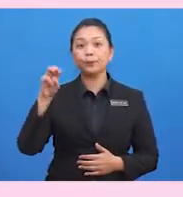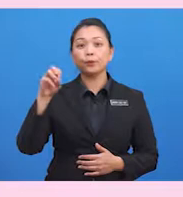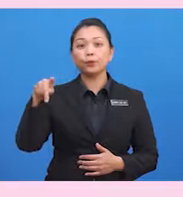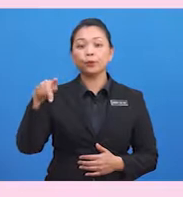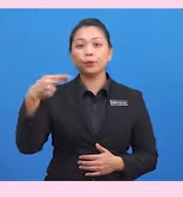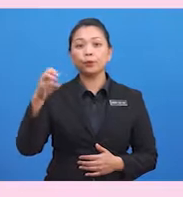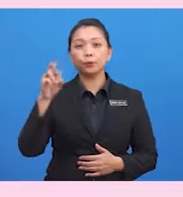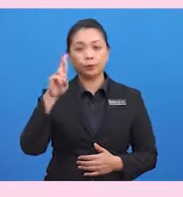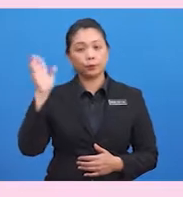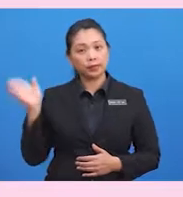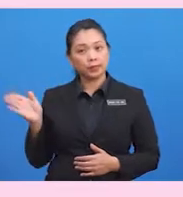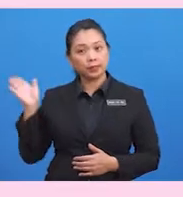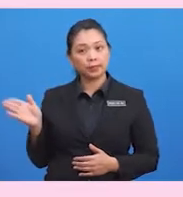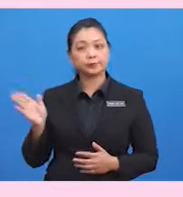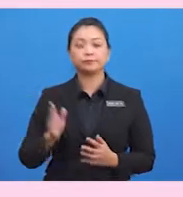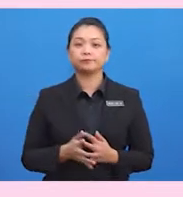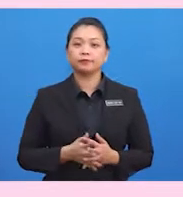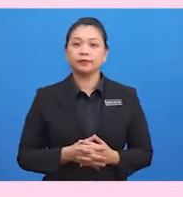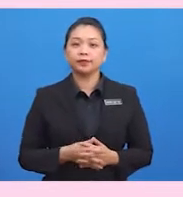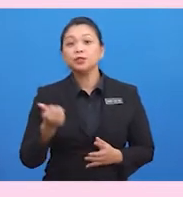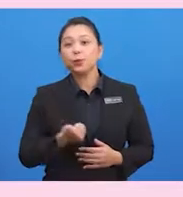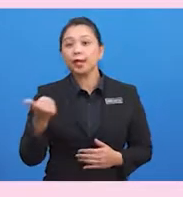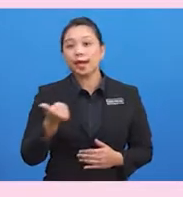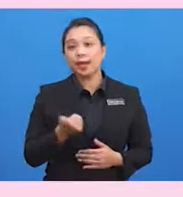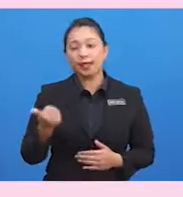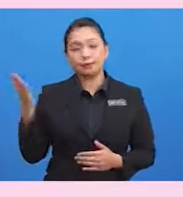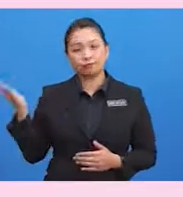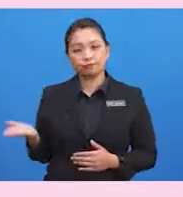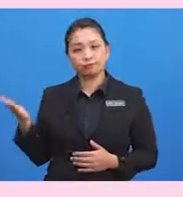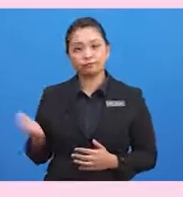dheeraj keris penting diraja